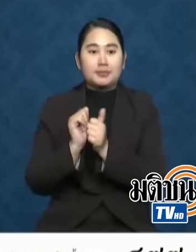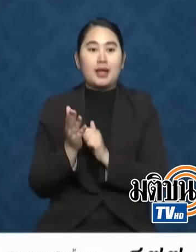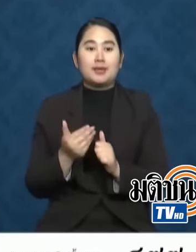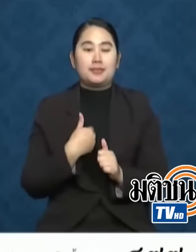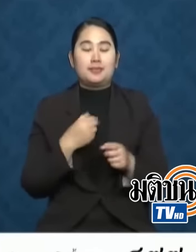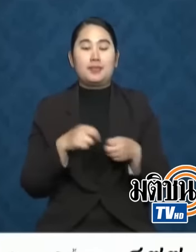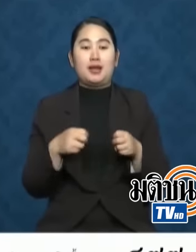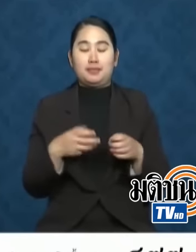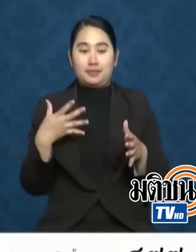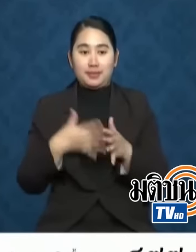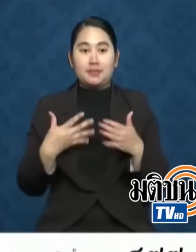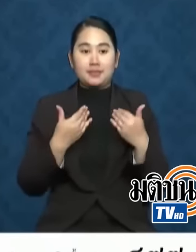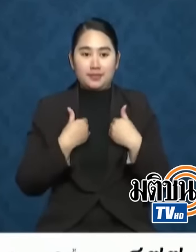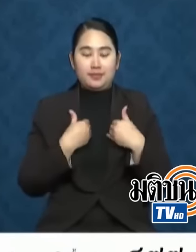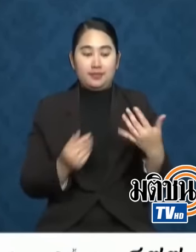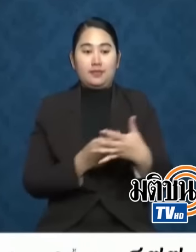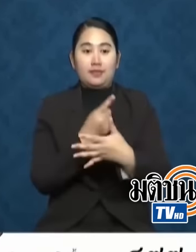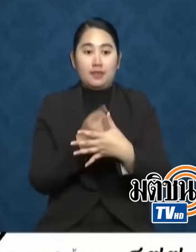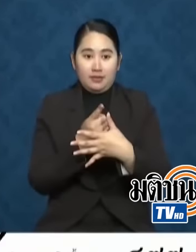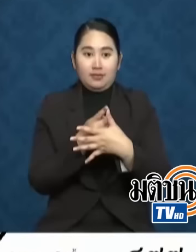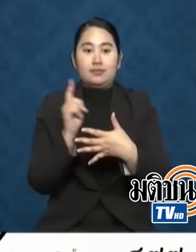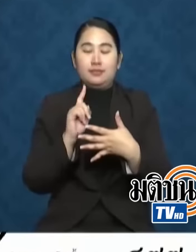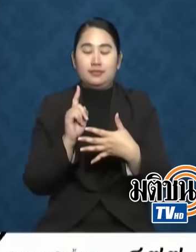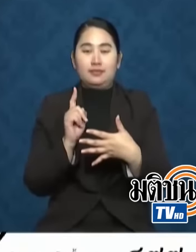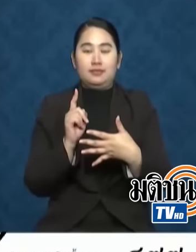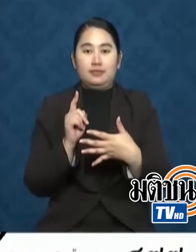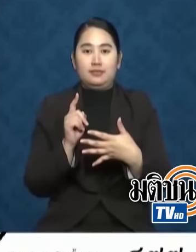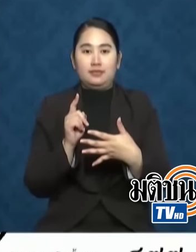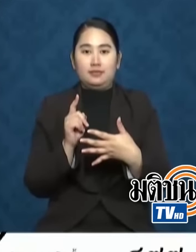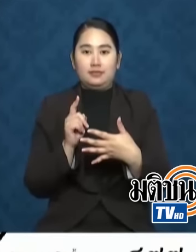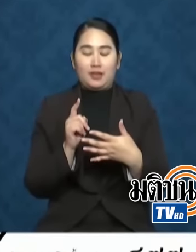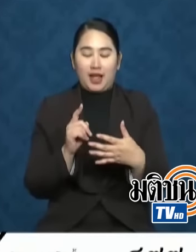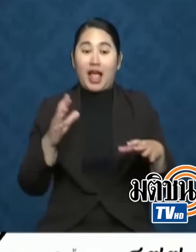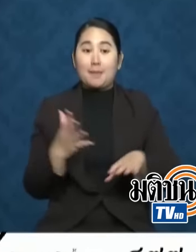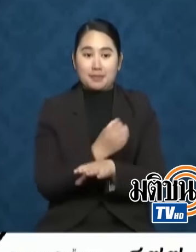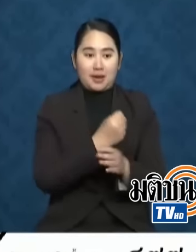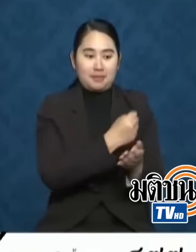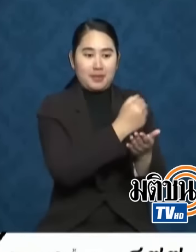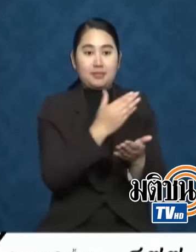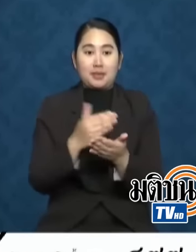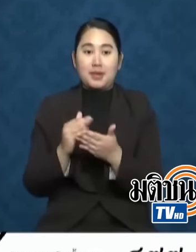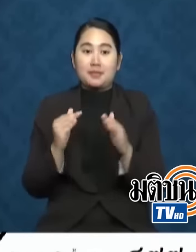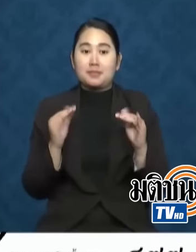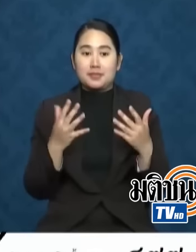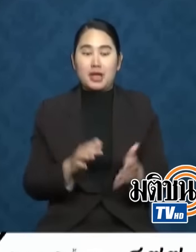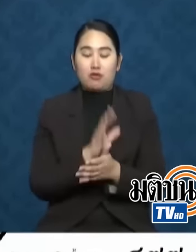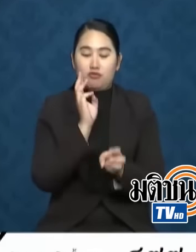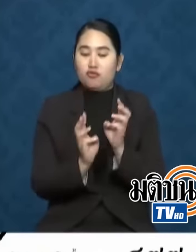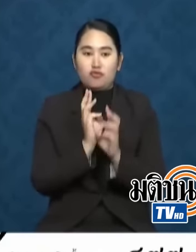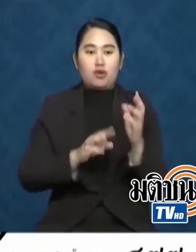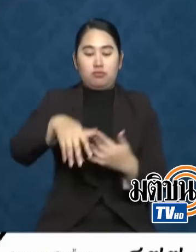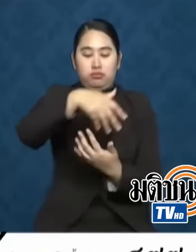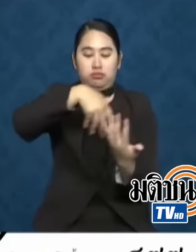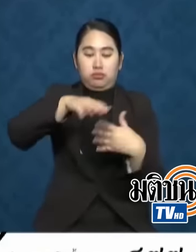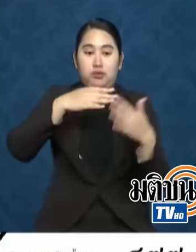ในภาคปฏิบัติอีกเราเห็นชั้นที่5ที่นอกจากจะไม่มีการกระจายอำนาจแล้วงบประมาณฝุ่นพิษข้ามพรมแดนก็ยังคลุมเครือเ